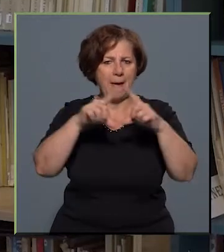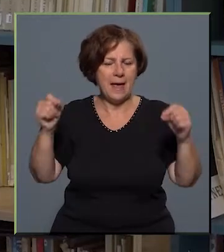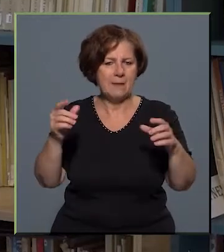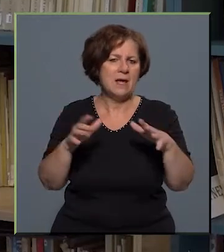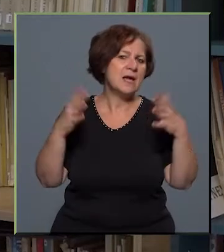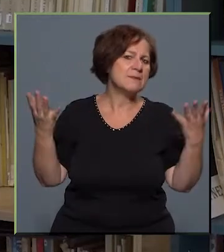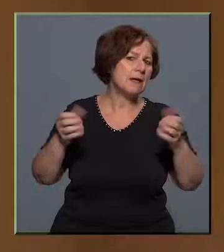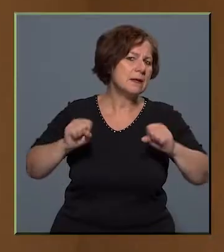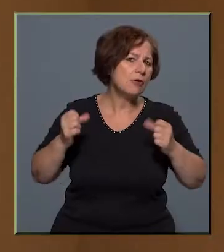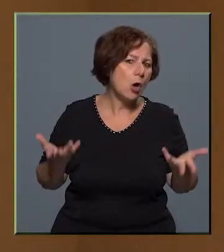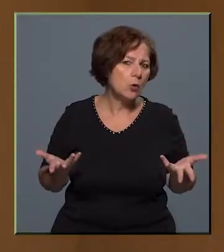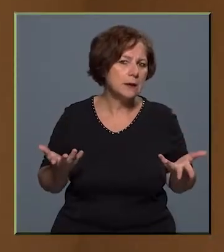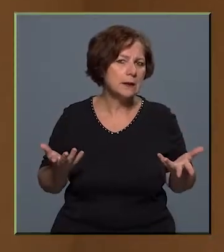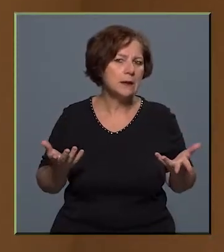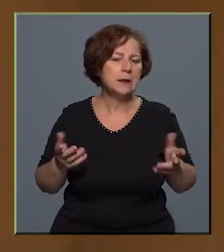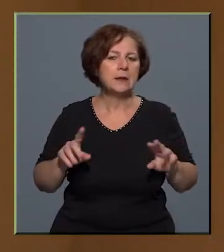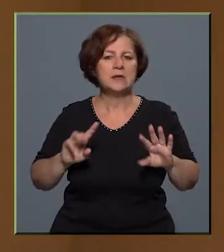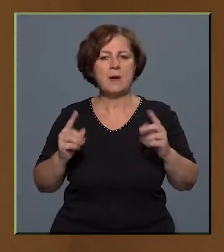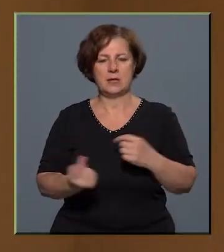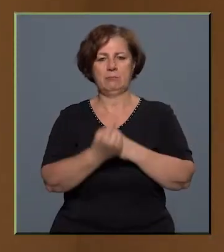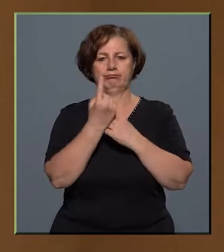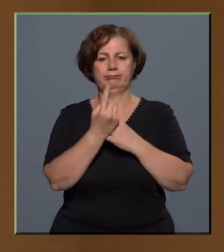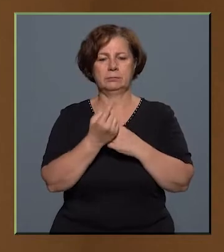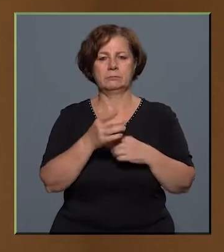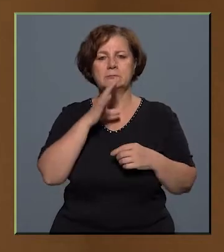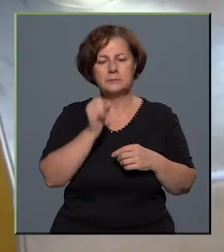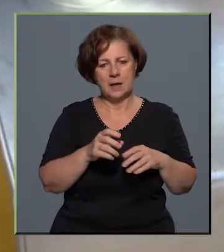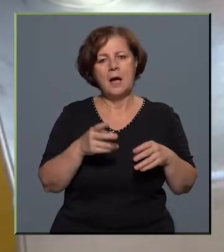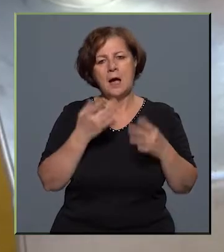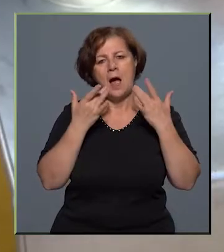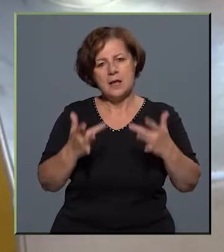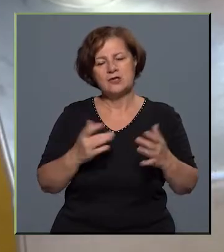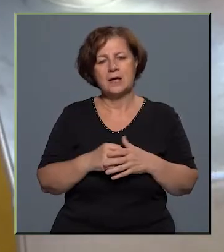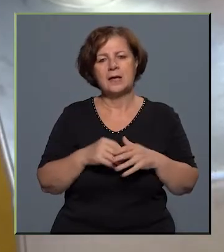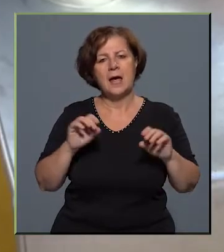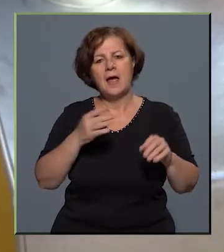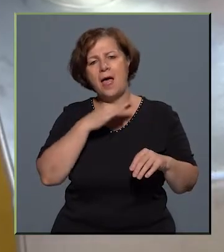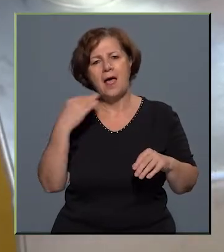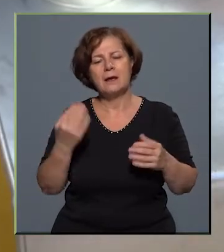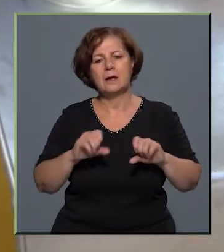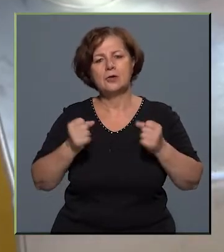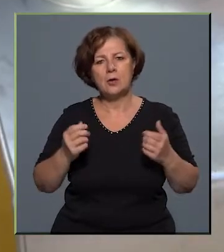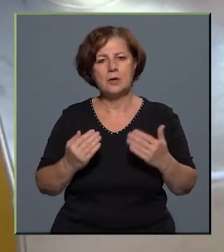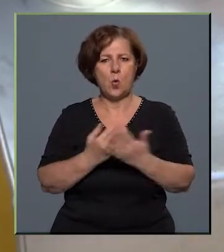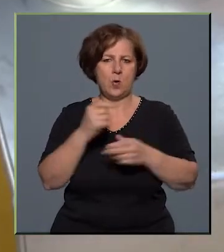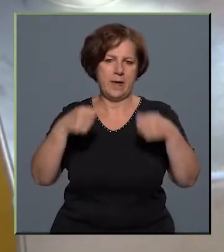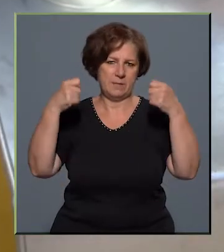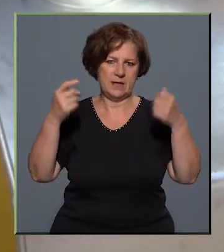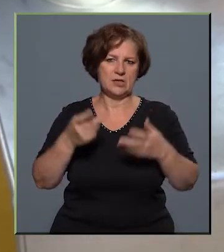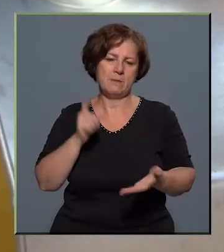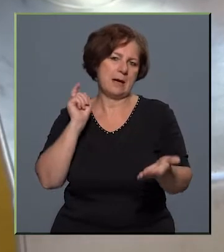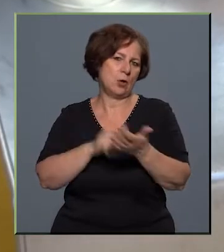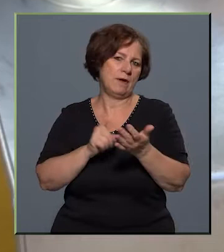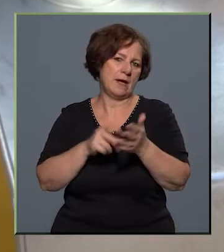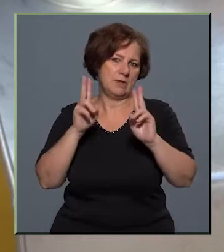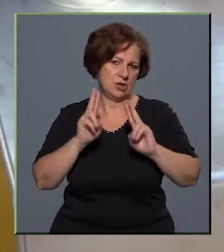mennyire gyakori és mennyire unikális? Hála Istennek ez már azért elég gyakori, tehát újépítésű épületeknél már erre